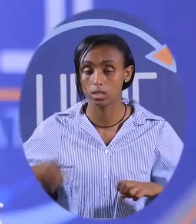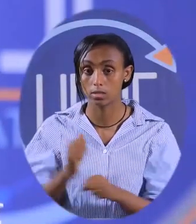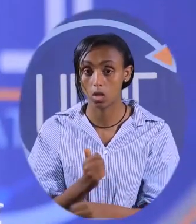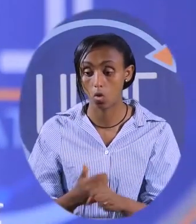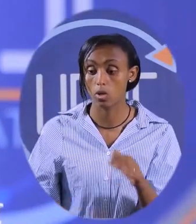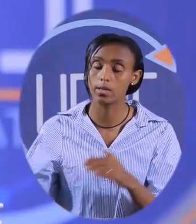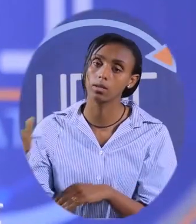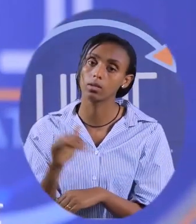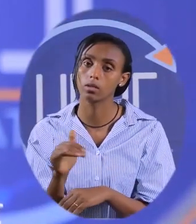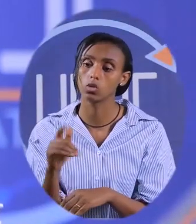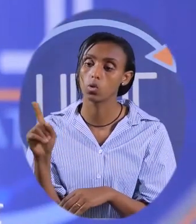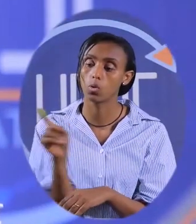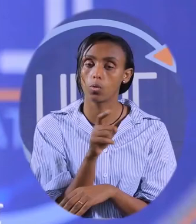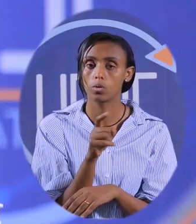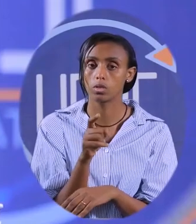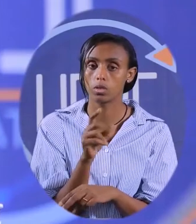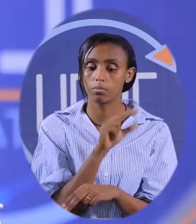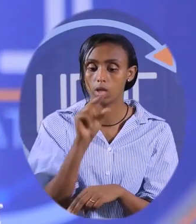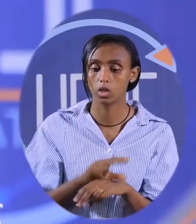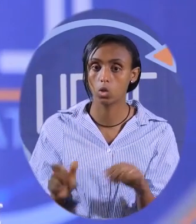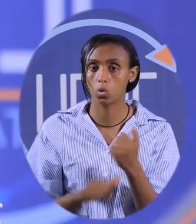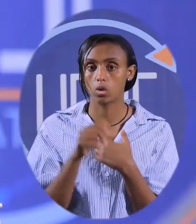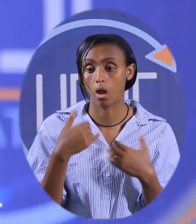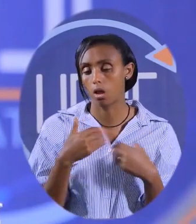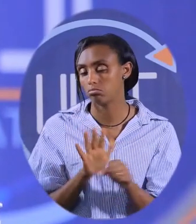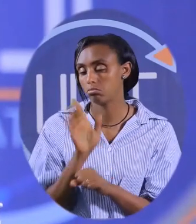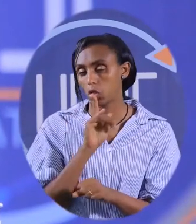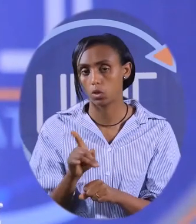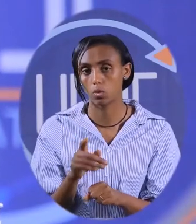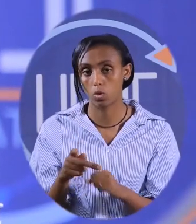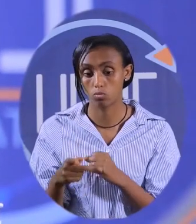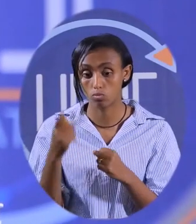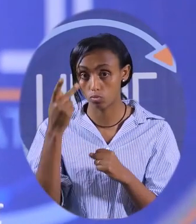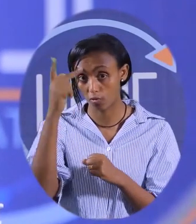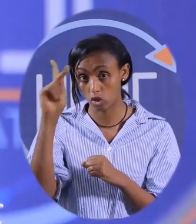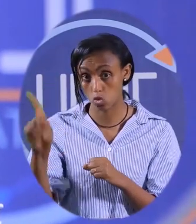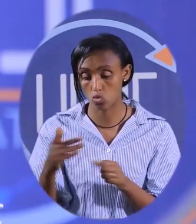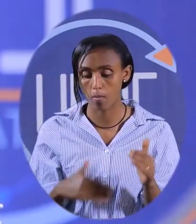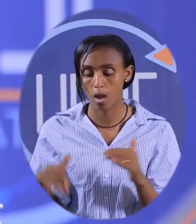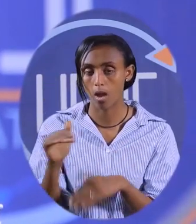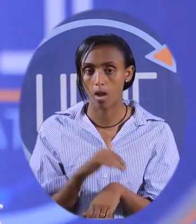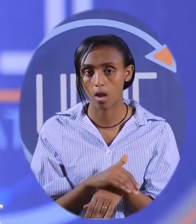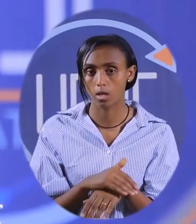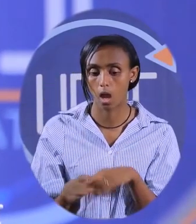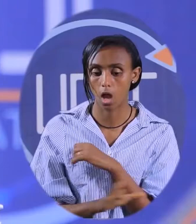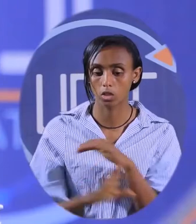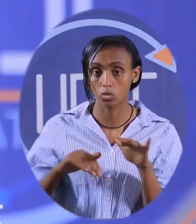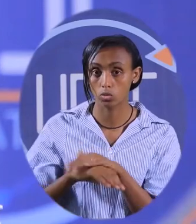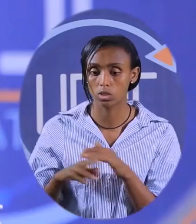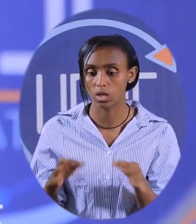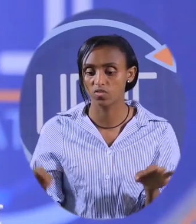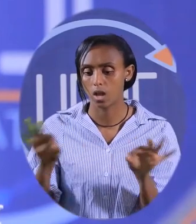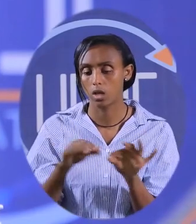ይልቅ የሆነ ቢሄር ተጎዳ ካለ ወቂል ከፕሮፌሰሩ በላይ ኢሚዲየትሊ አገር ውስጥ ተፈላጊ ሰው